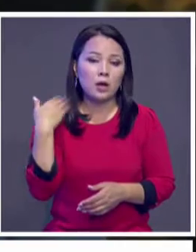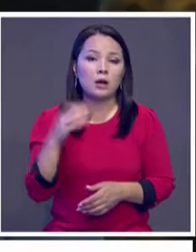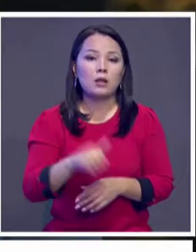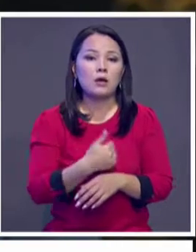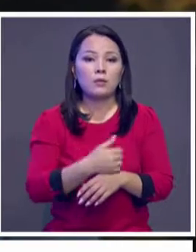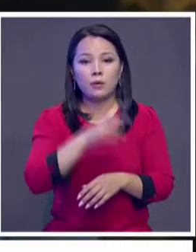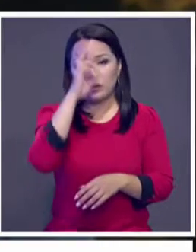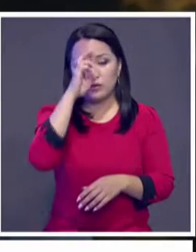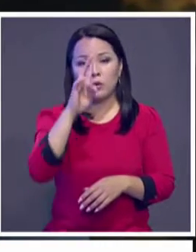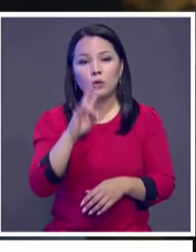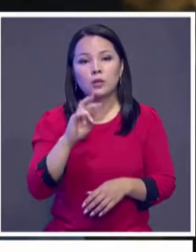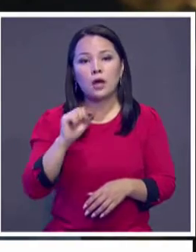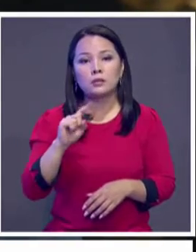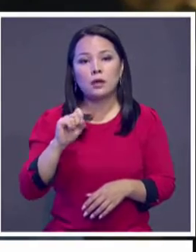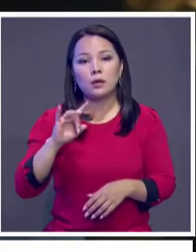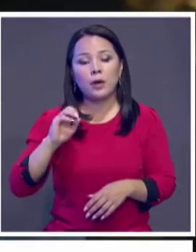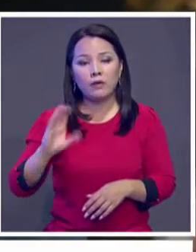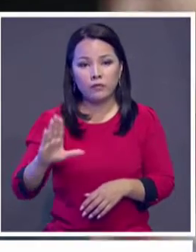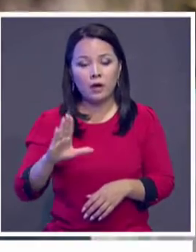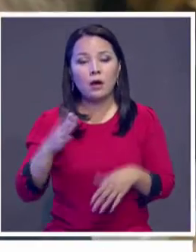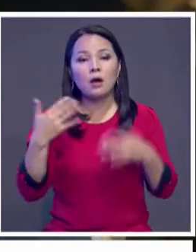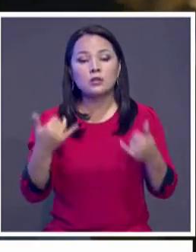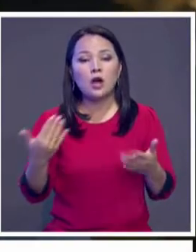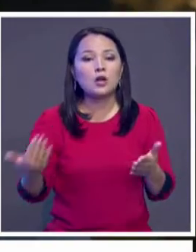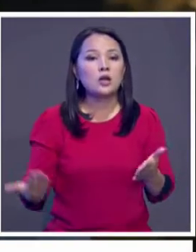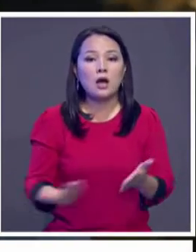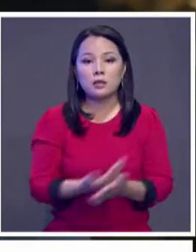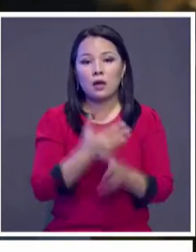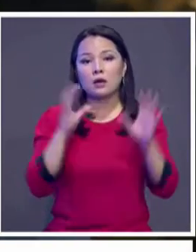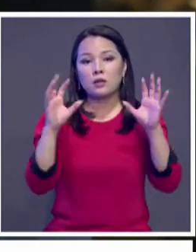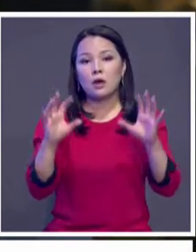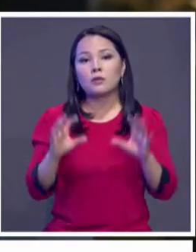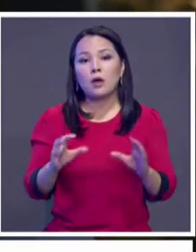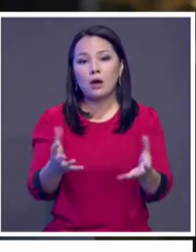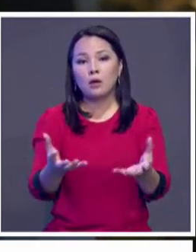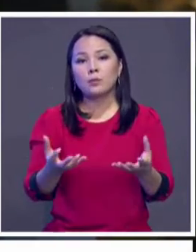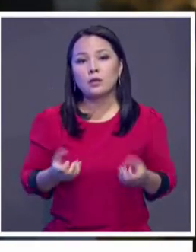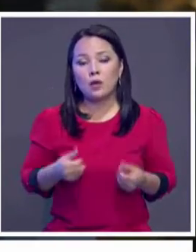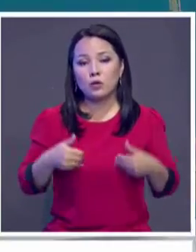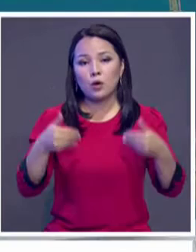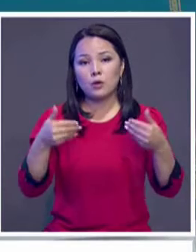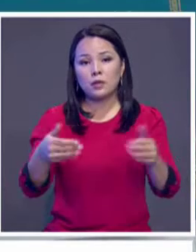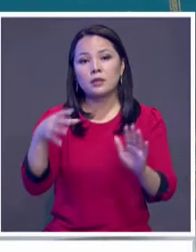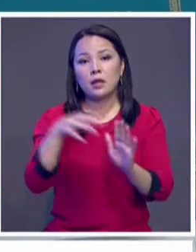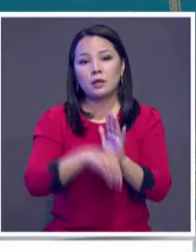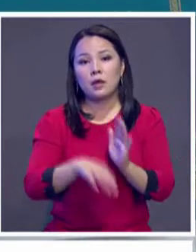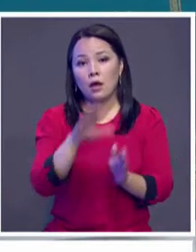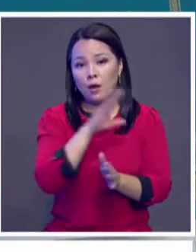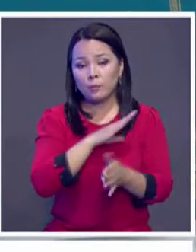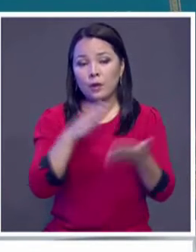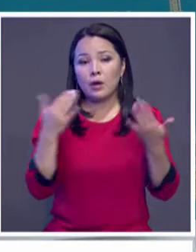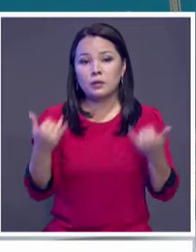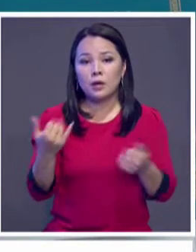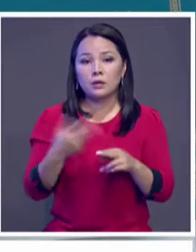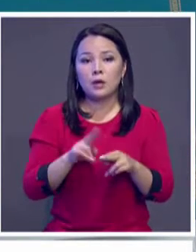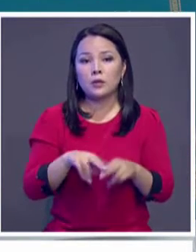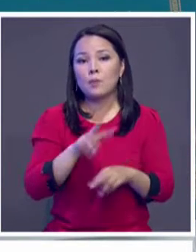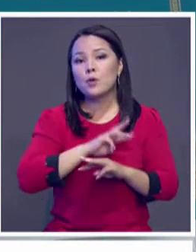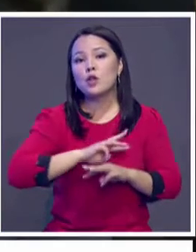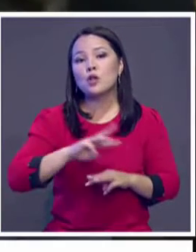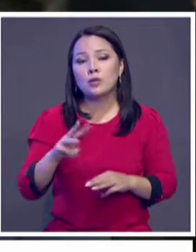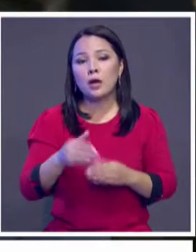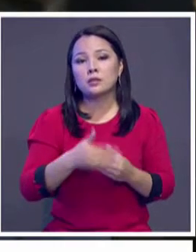елбасы Нұрсұлтан Әбішұлы Назарбаев жаңа конституция қабылдау туралы ұсыныс енгізген болатын. 7 миллионнан